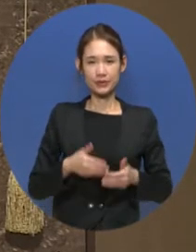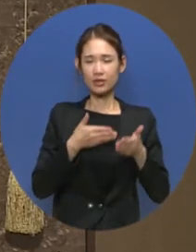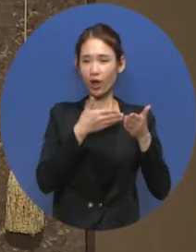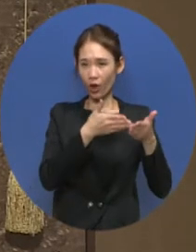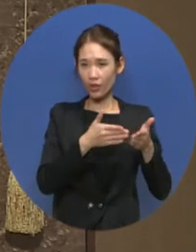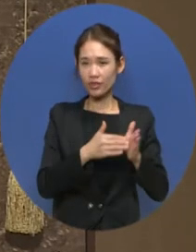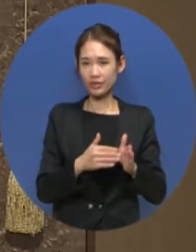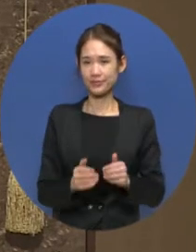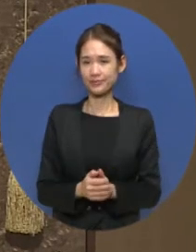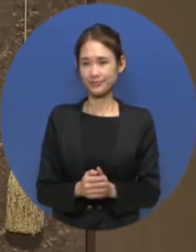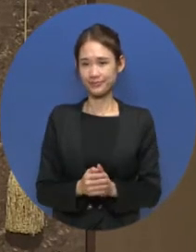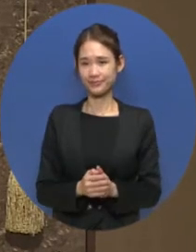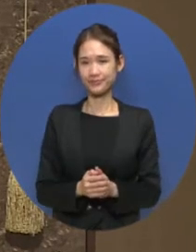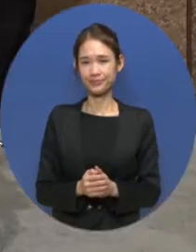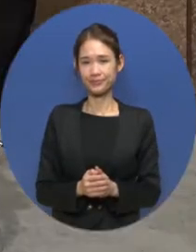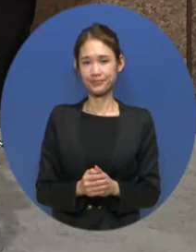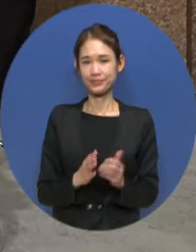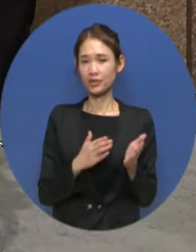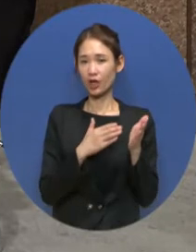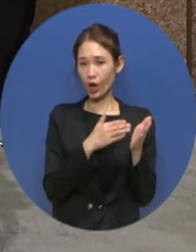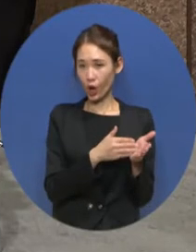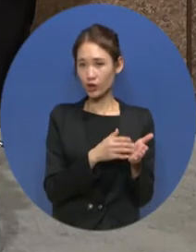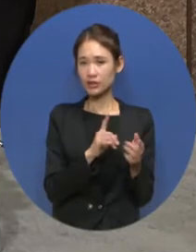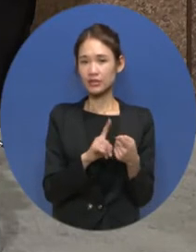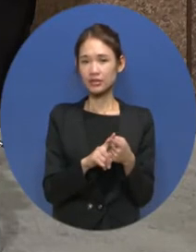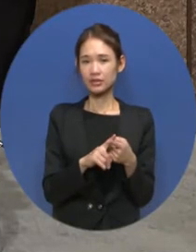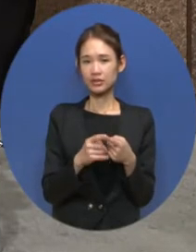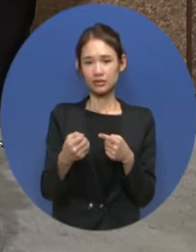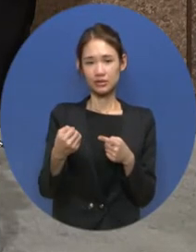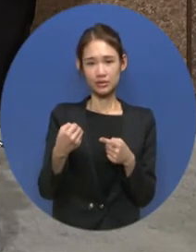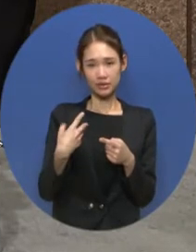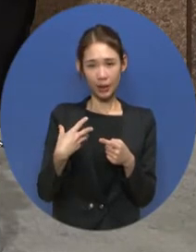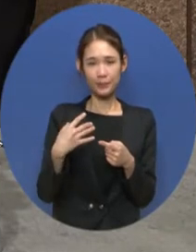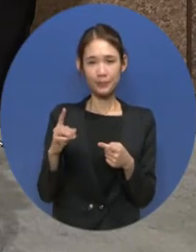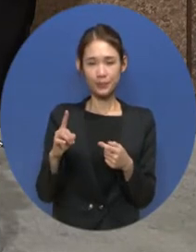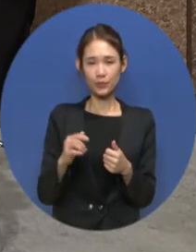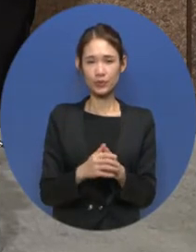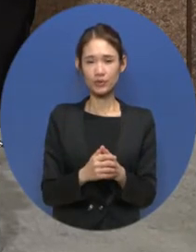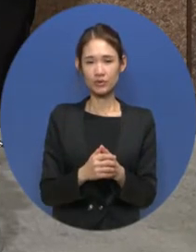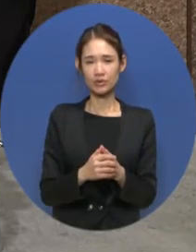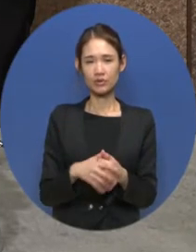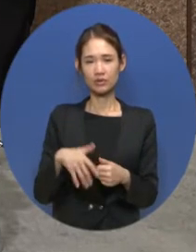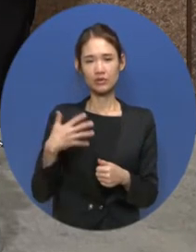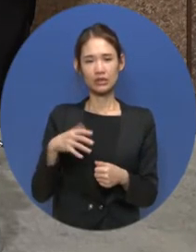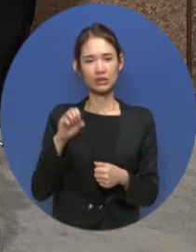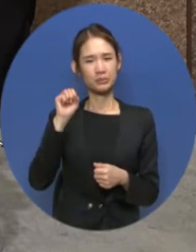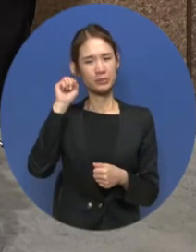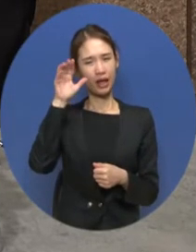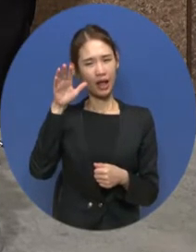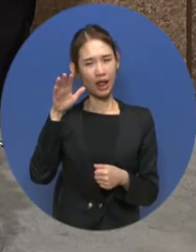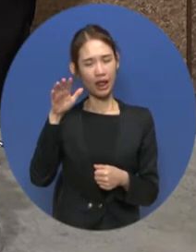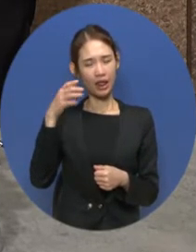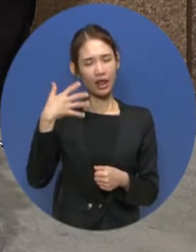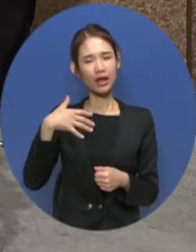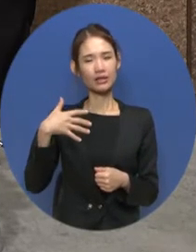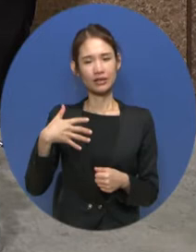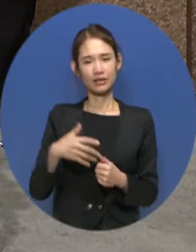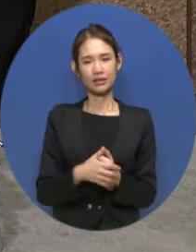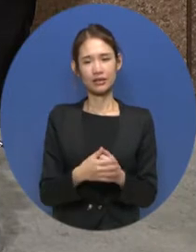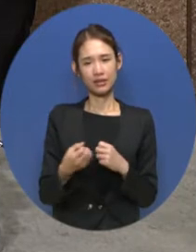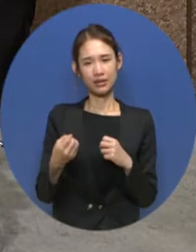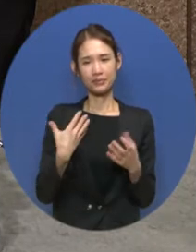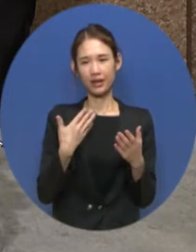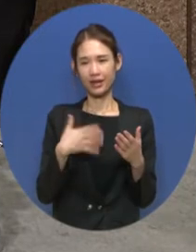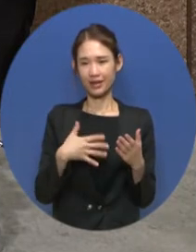건의를 했습니다. 아, 그래서 그 건의에 대해서는 좀 어떤 답변이 왔나요? 아직 며칠 지나지 않아서 아, 답변이 아직은 오지